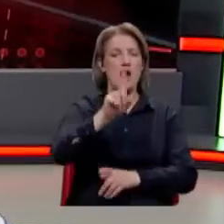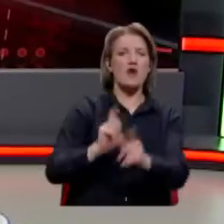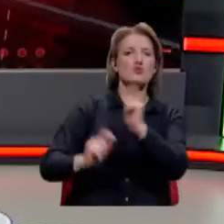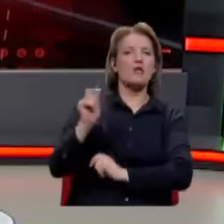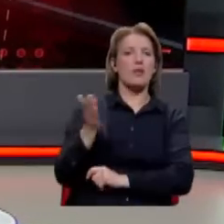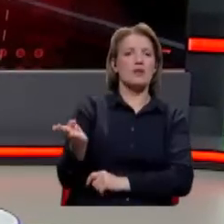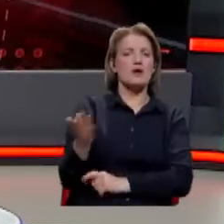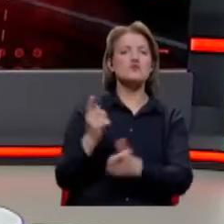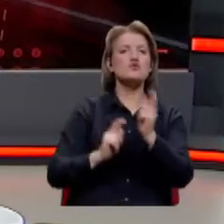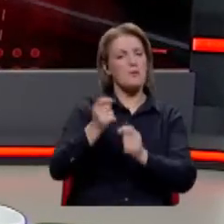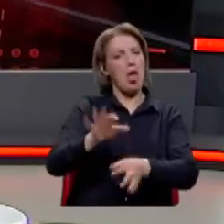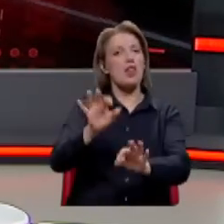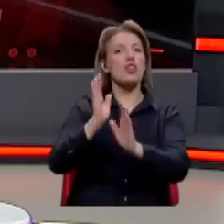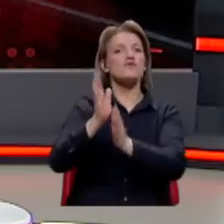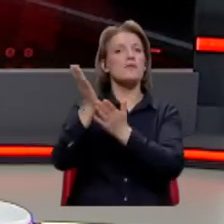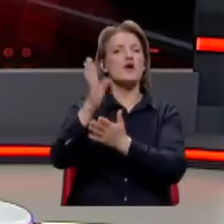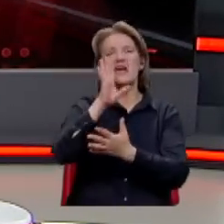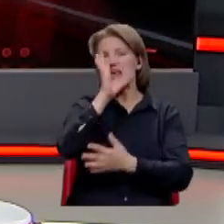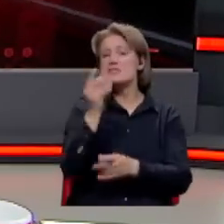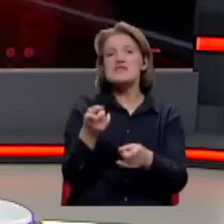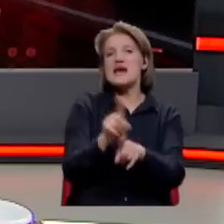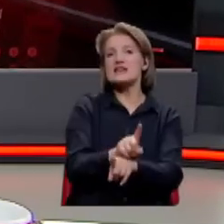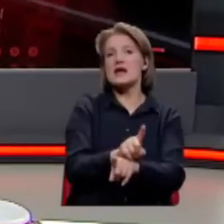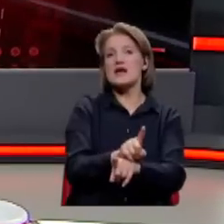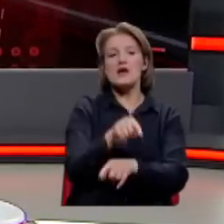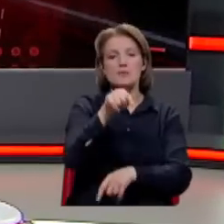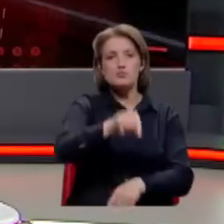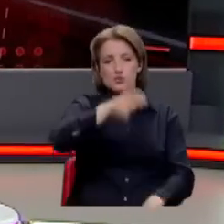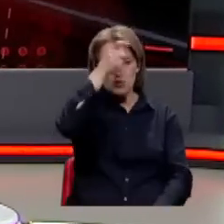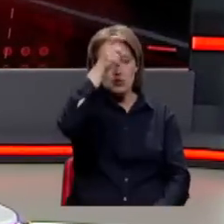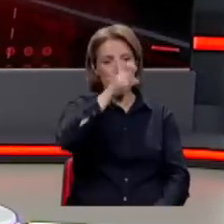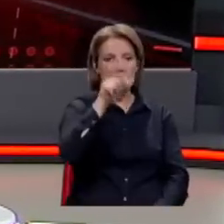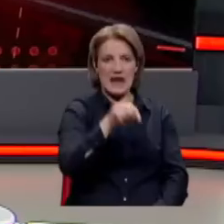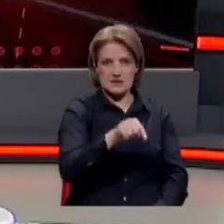kullanıldı. Kullanılmaya da devam ediyor. Kimin yerine? Bu ülkenin